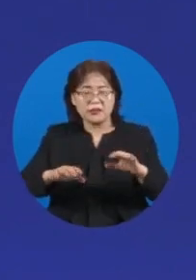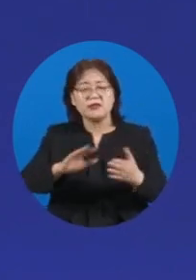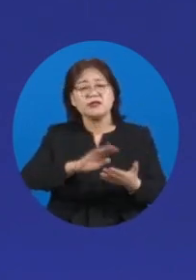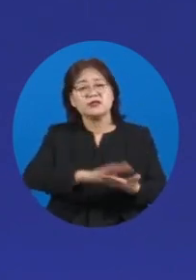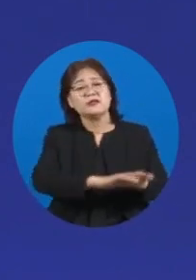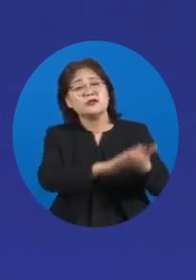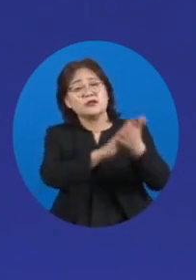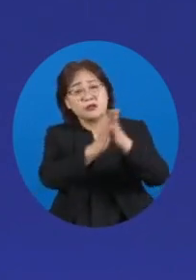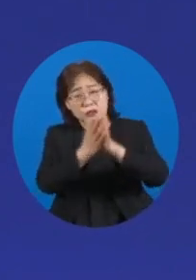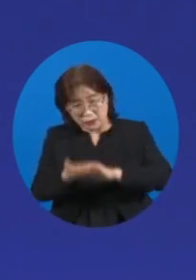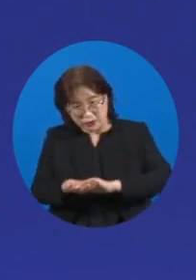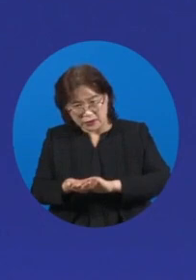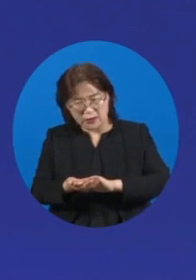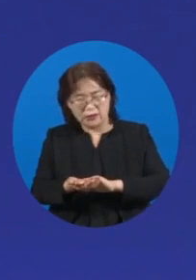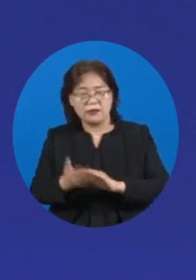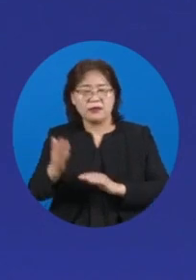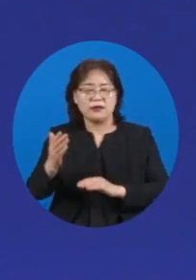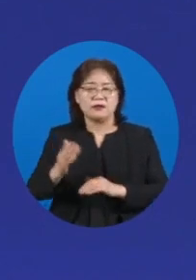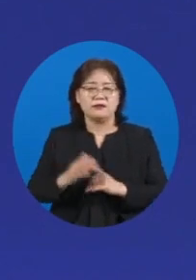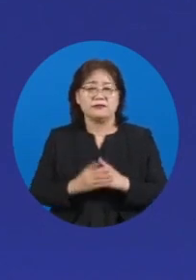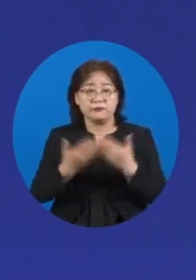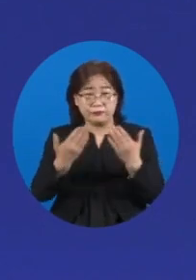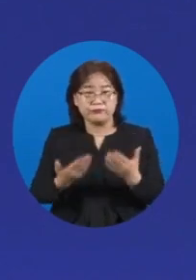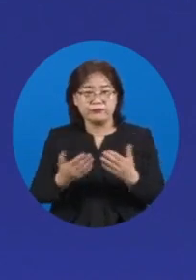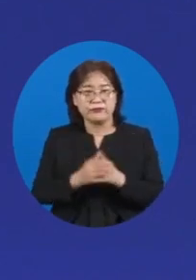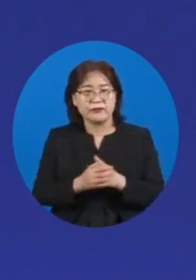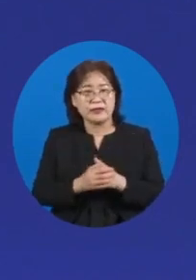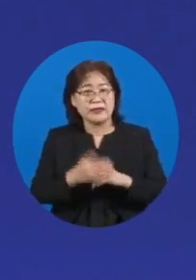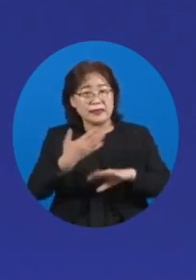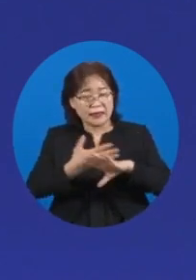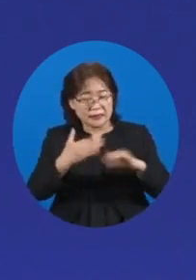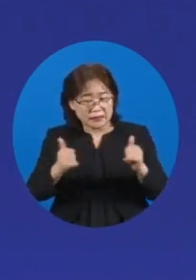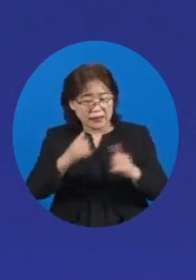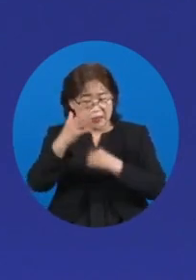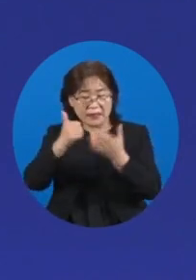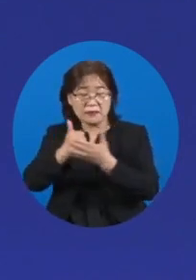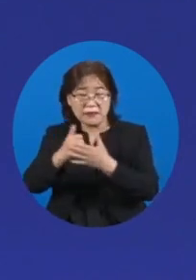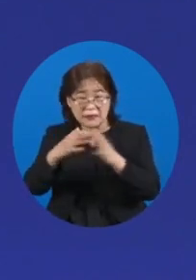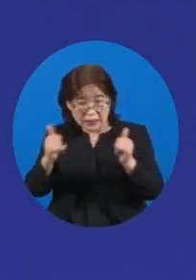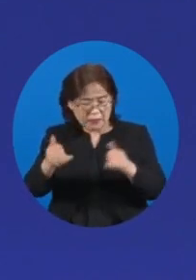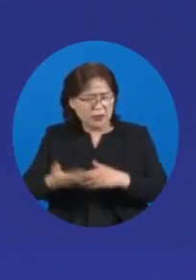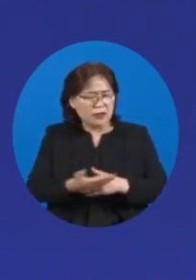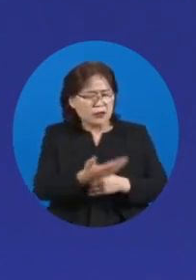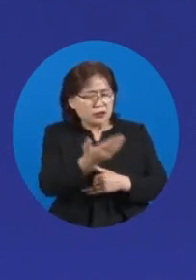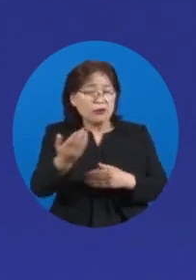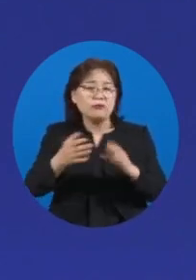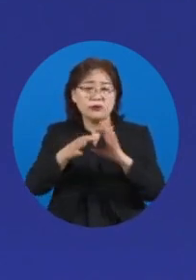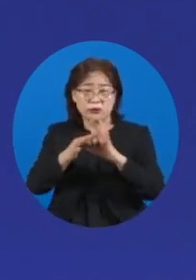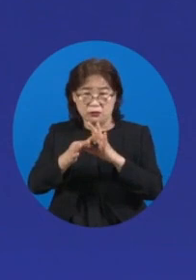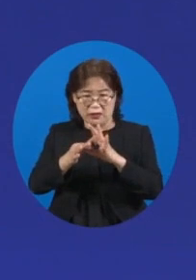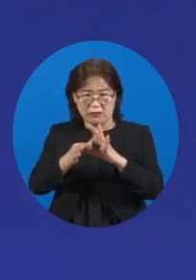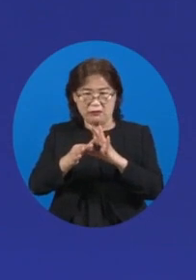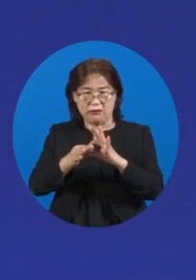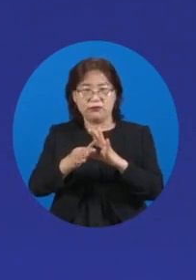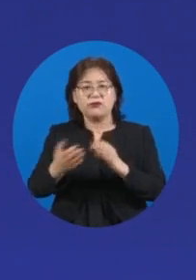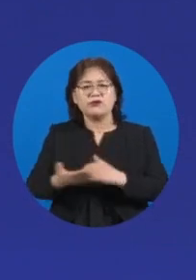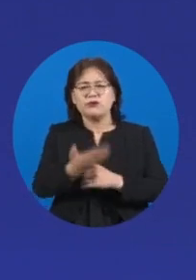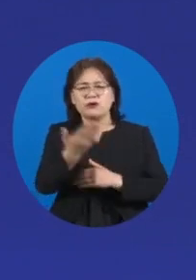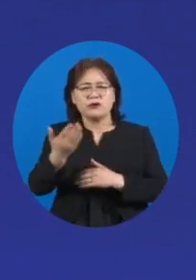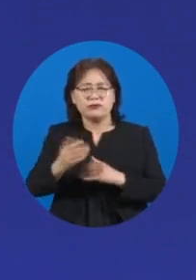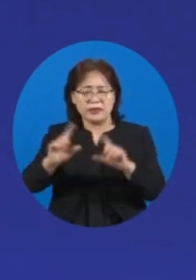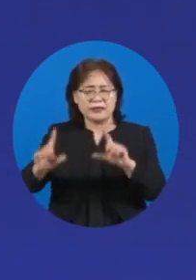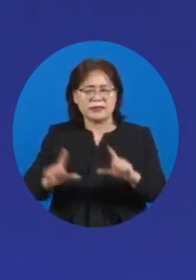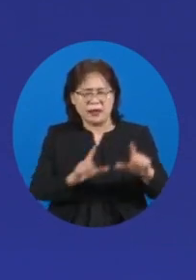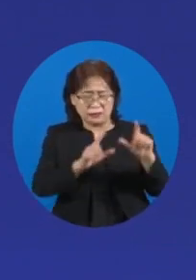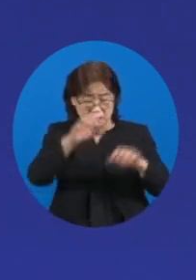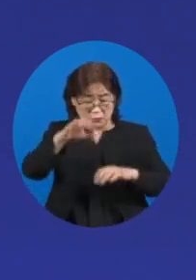그런데 하나님은 요 다른 사람이 아닌 바로 하나님의 사람인 여러분들 로 말미암아 여러분의 삶의